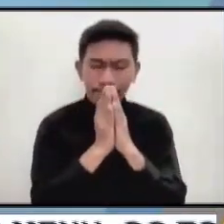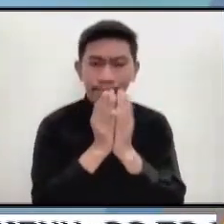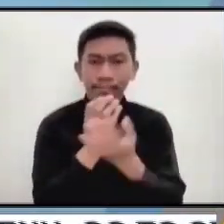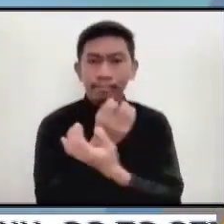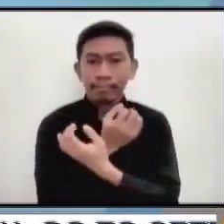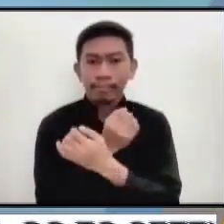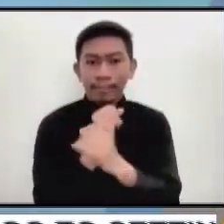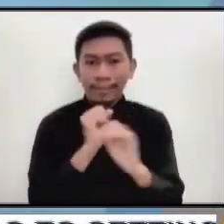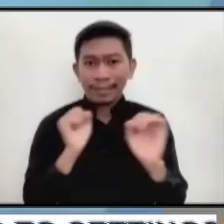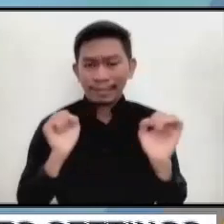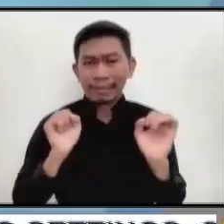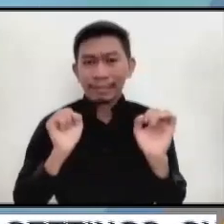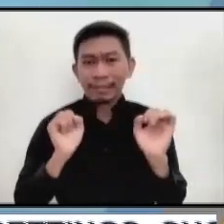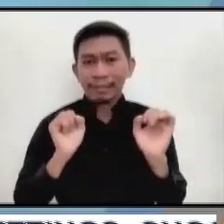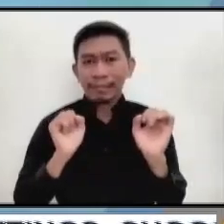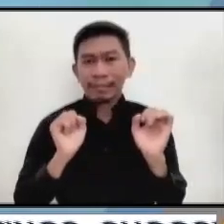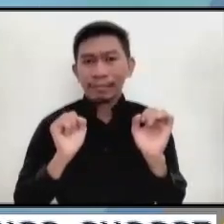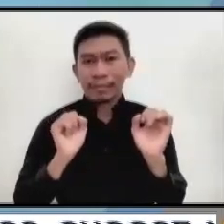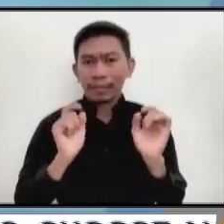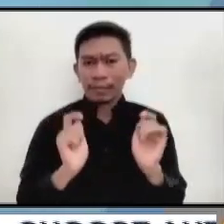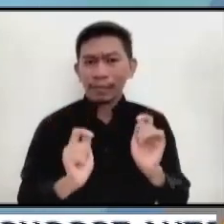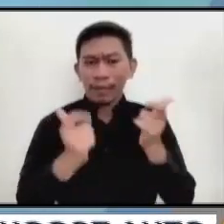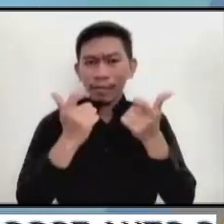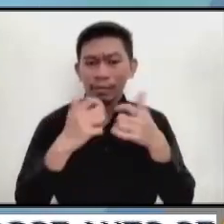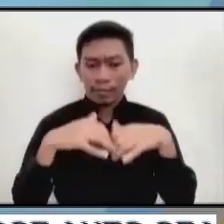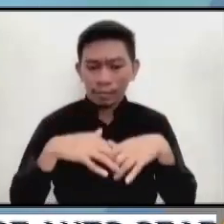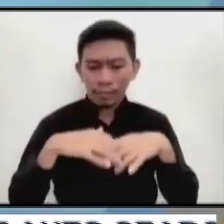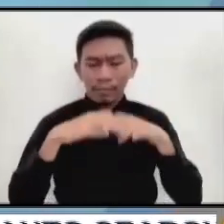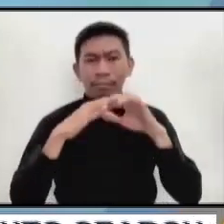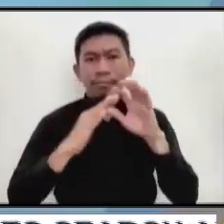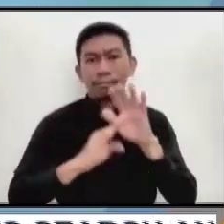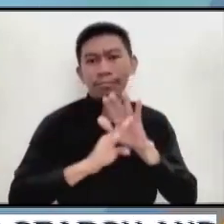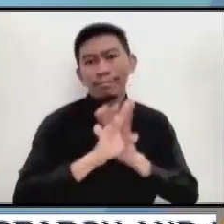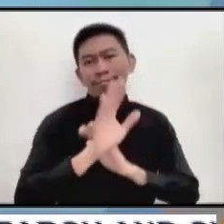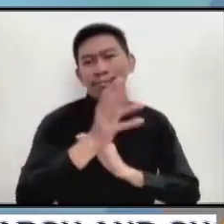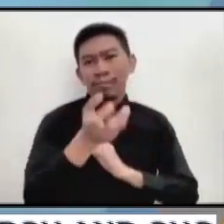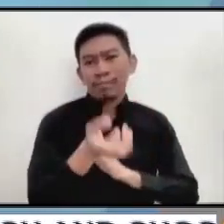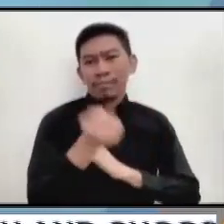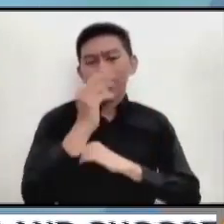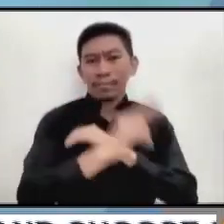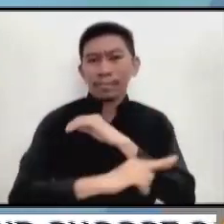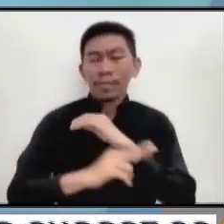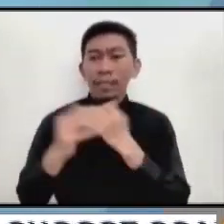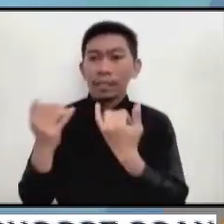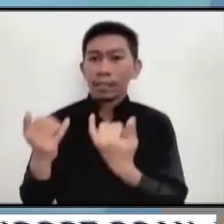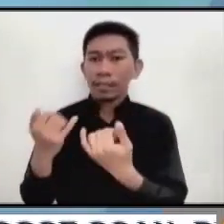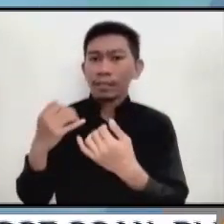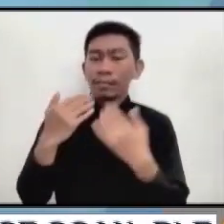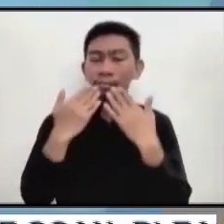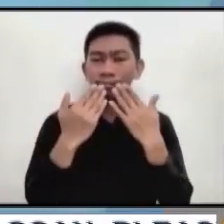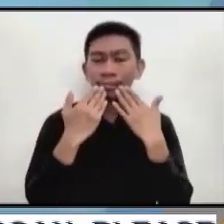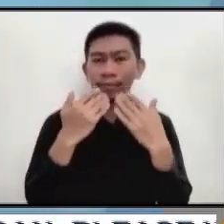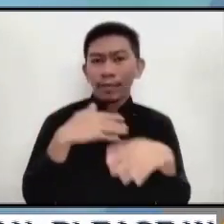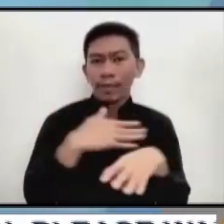mabilis na pagbangon ng inyo pong lalawigan. Maraming salamat po, Davao Oriental Governor Ninyo Uy Jr.